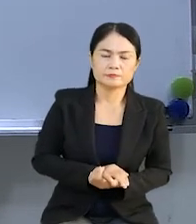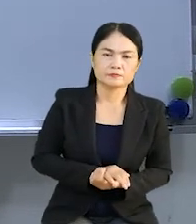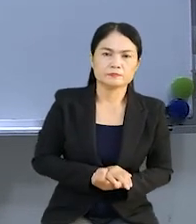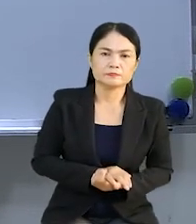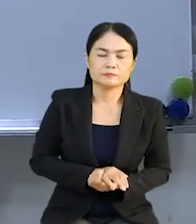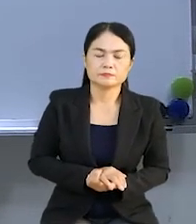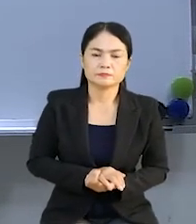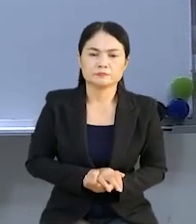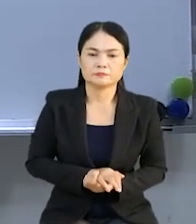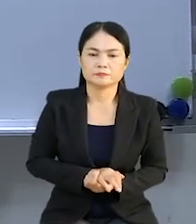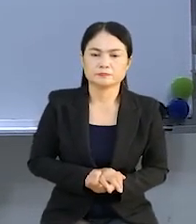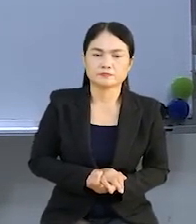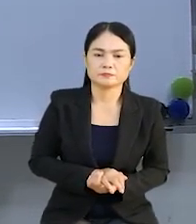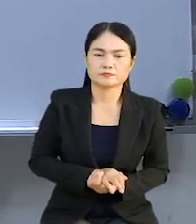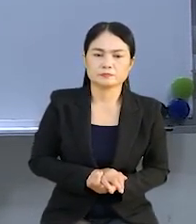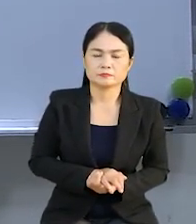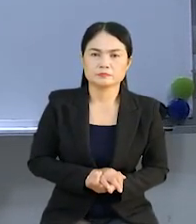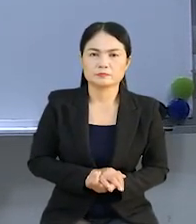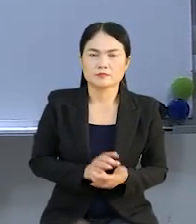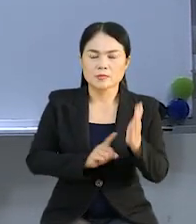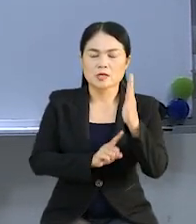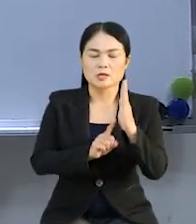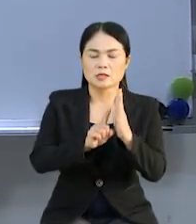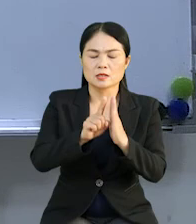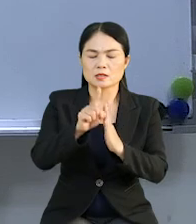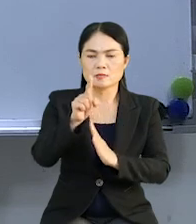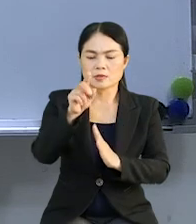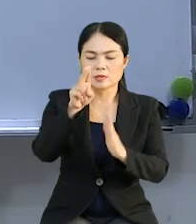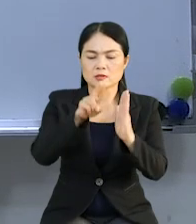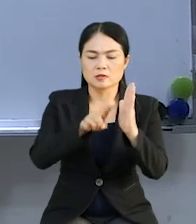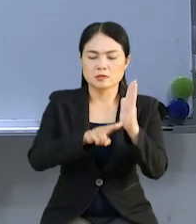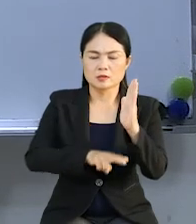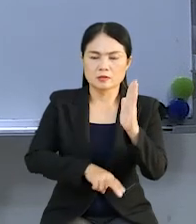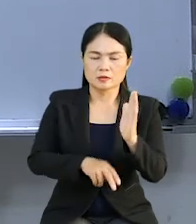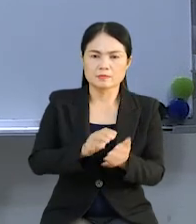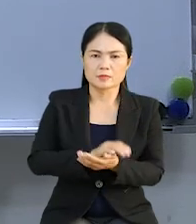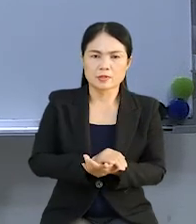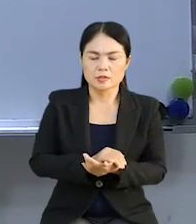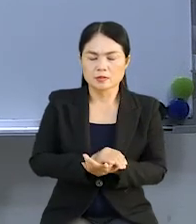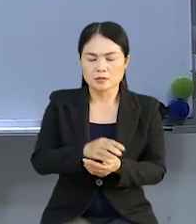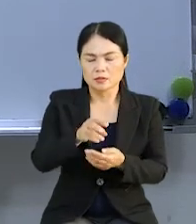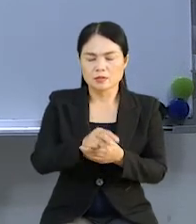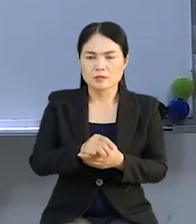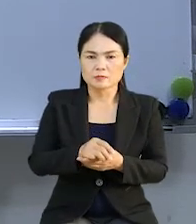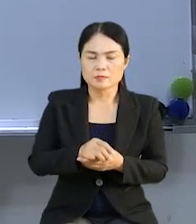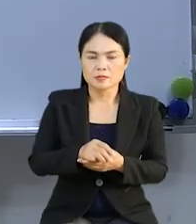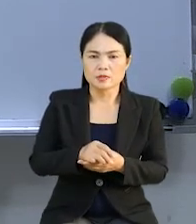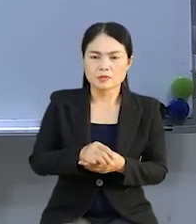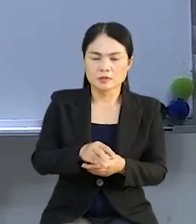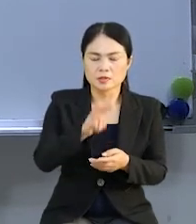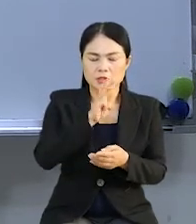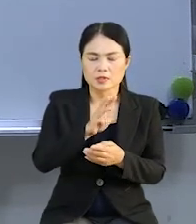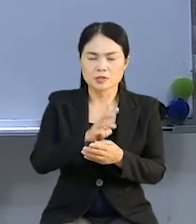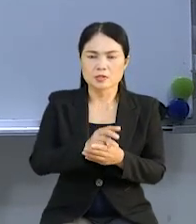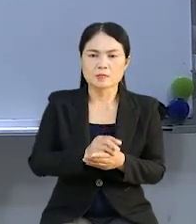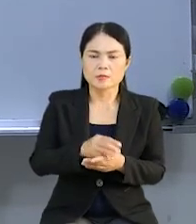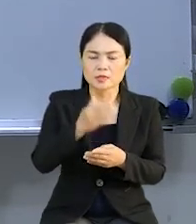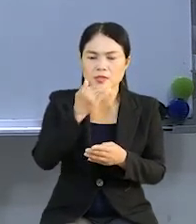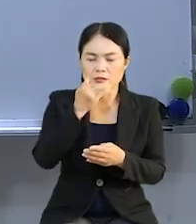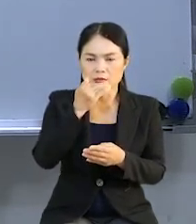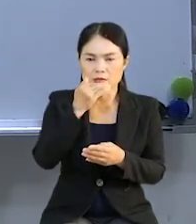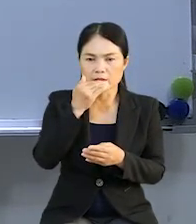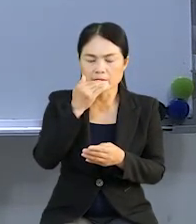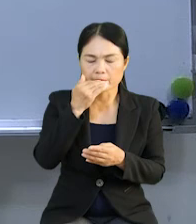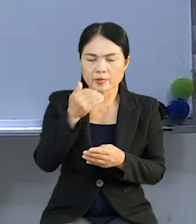าดที่จำร้านตัวหนังอันถอยบาดตาตักซับตัวหนังไว้ก้นตักซับตัวหนังบาดตัก